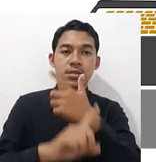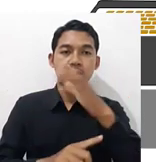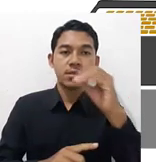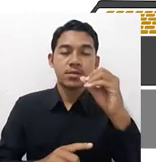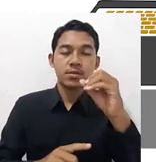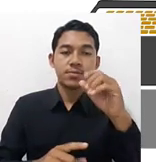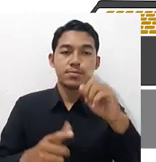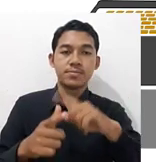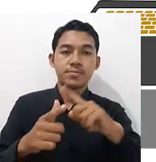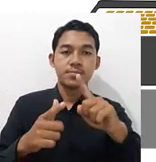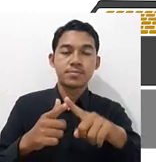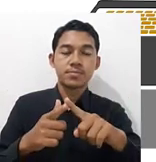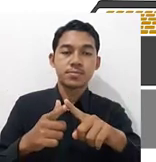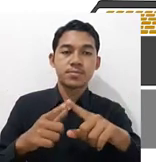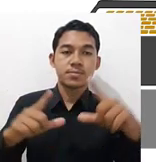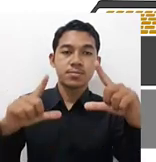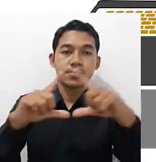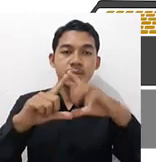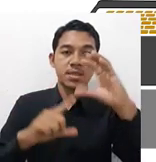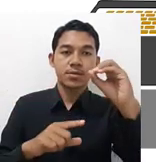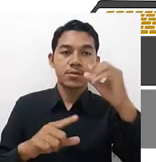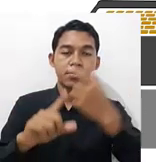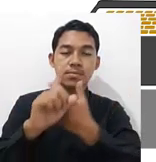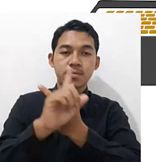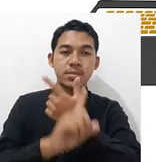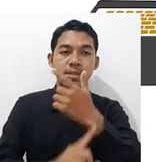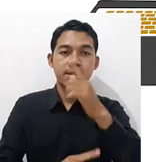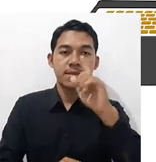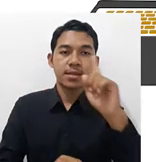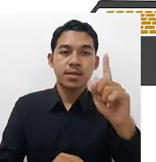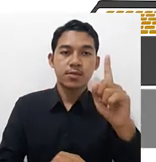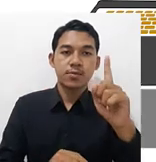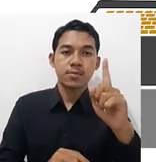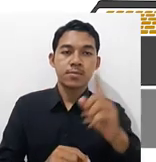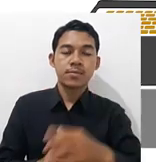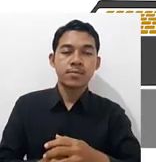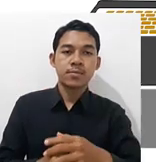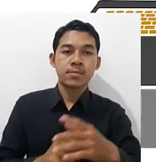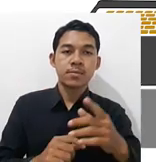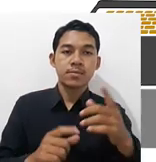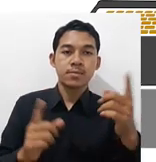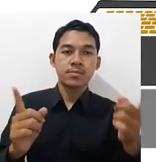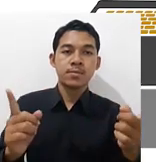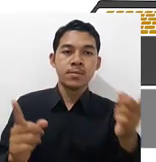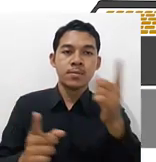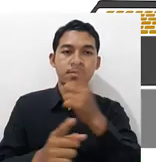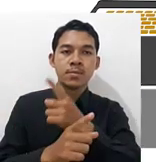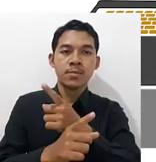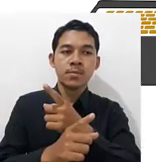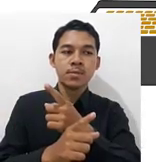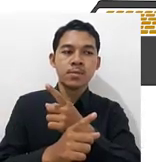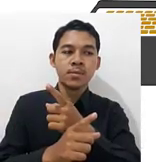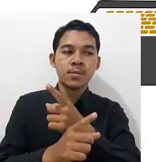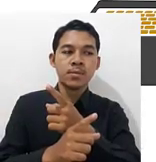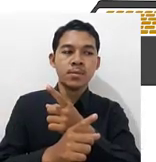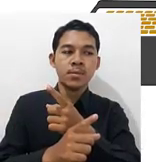0. Atau ketika A nya 0, Y nya 1. Itu kebalikan, bisa dilihat.